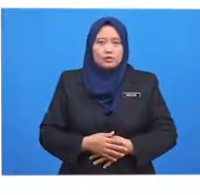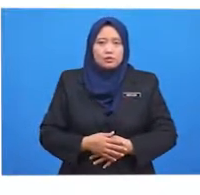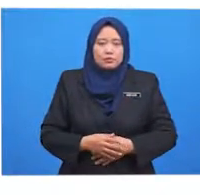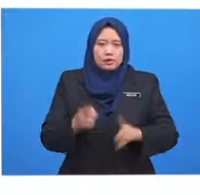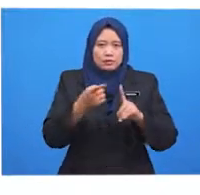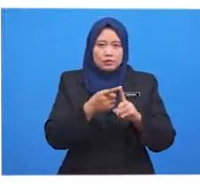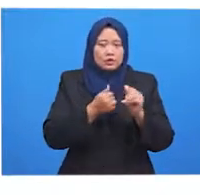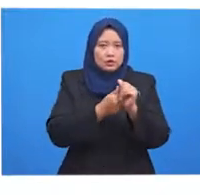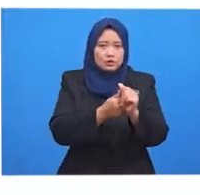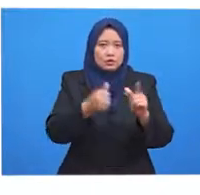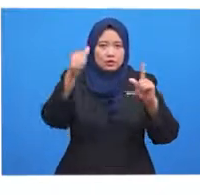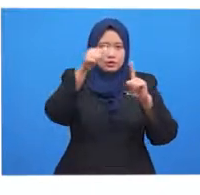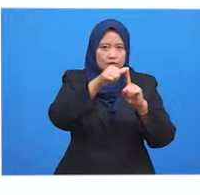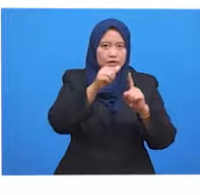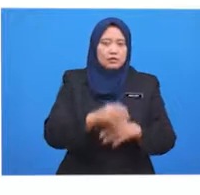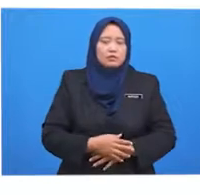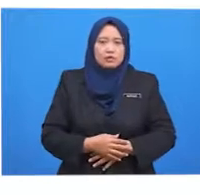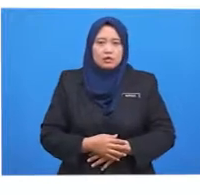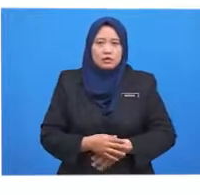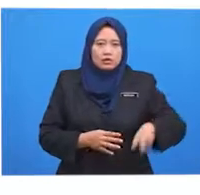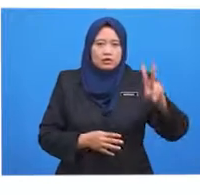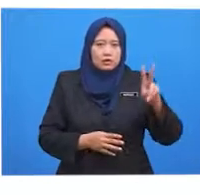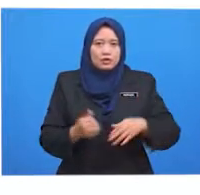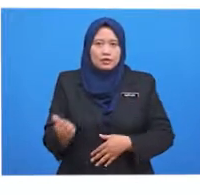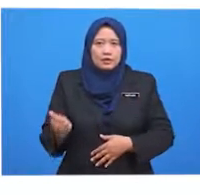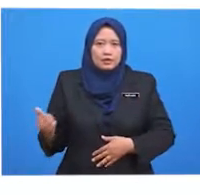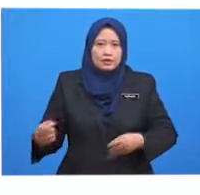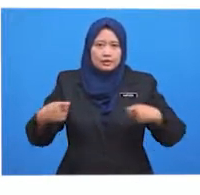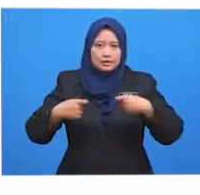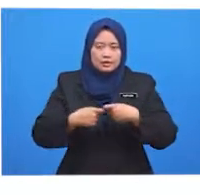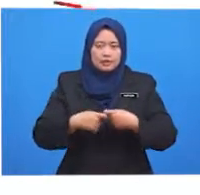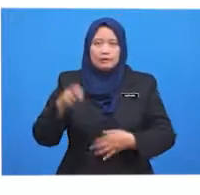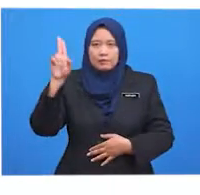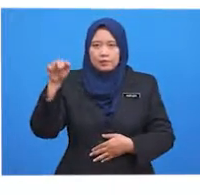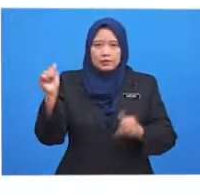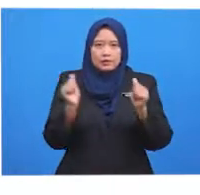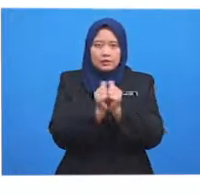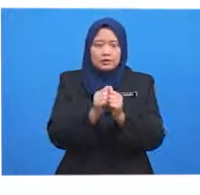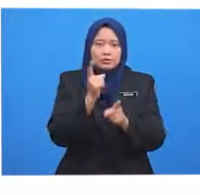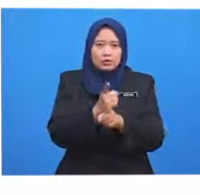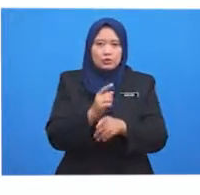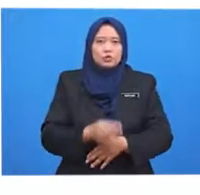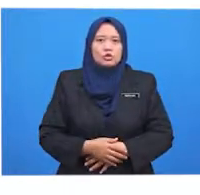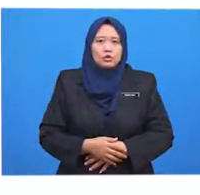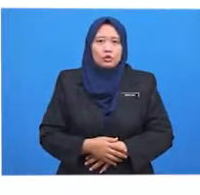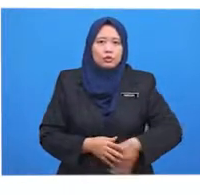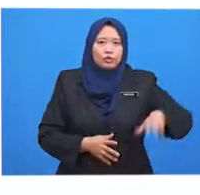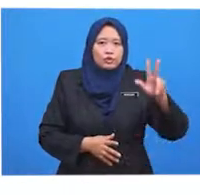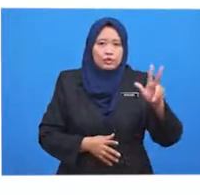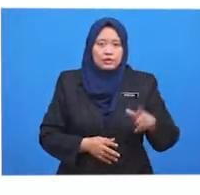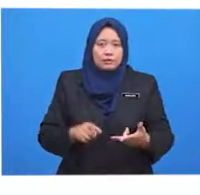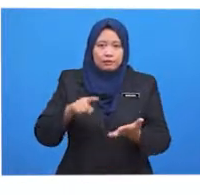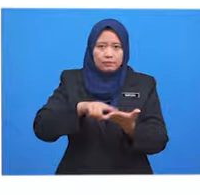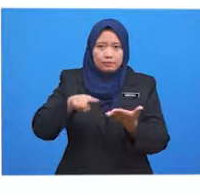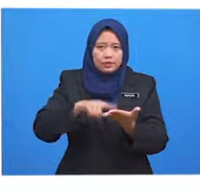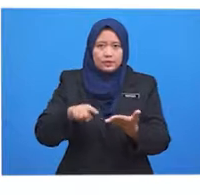2. Alat elektrik mesti dipasang dengan betul. 3. Periksa plug dan soket sebelum